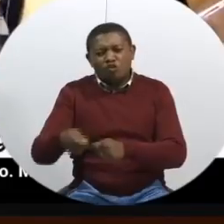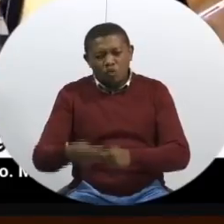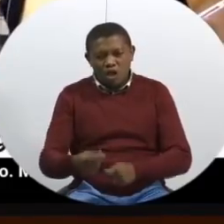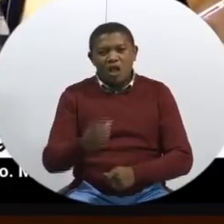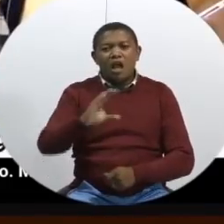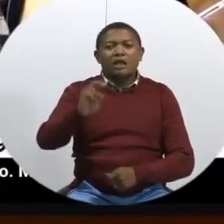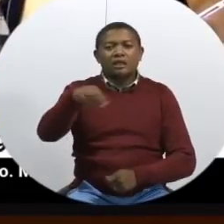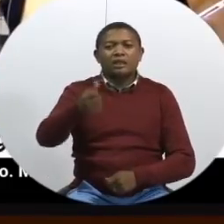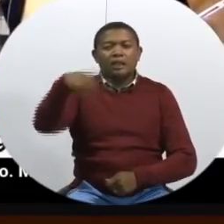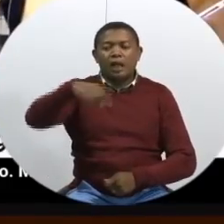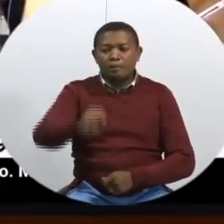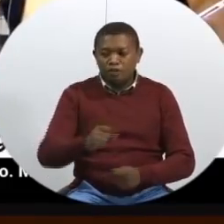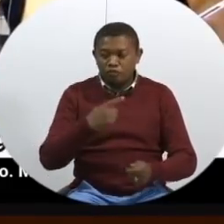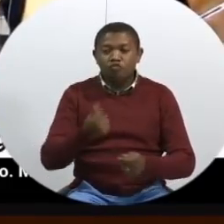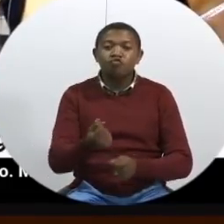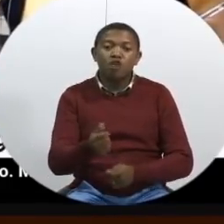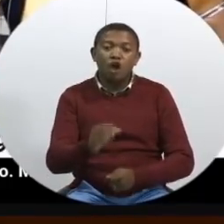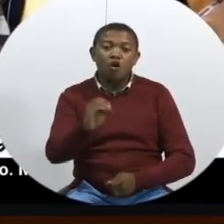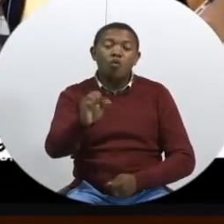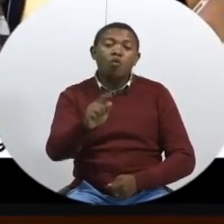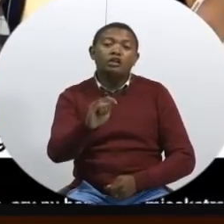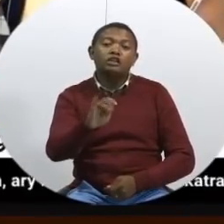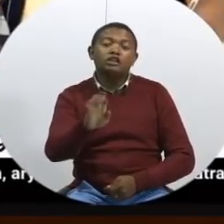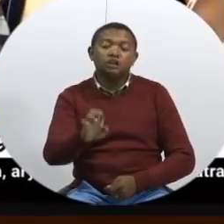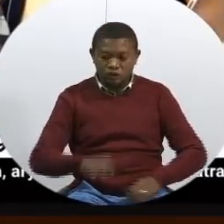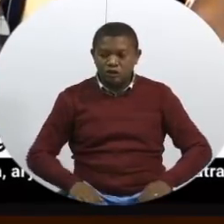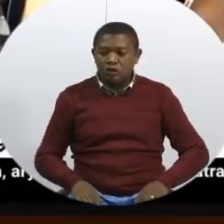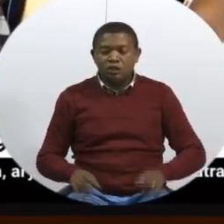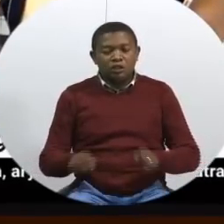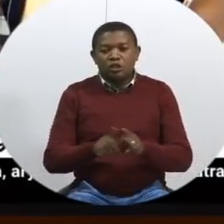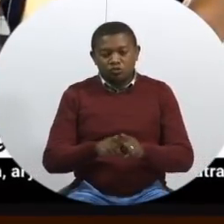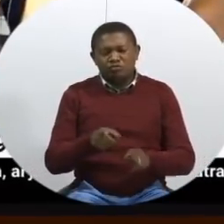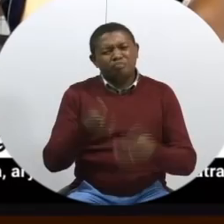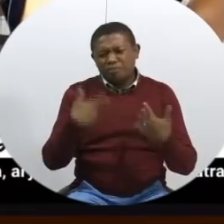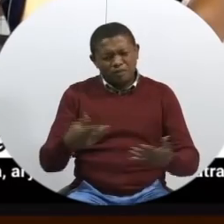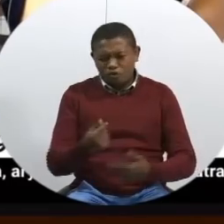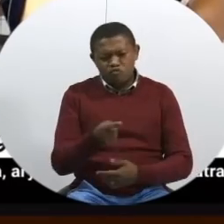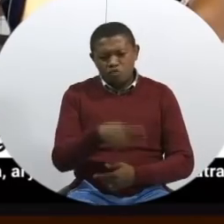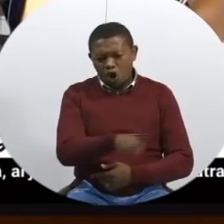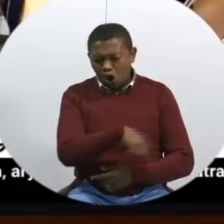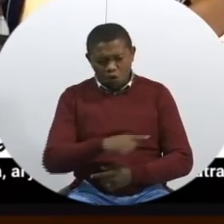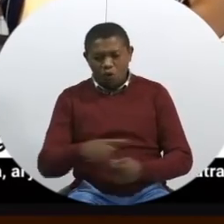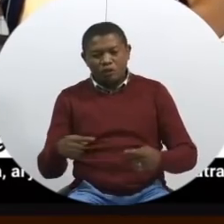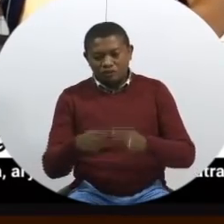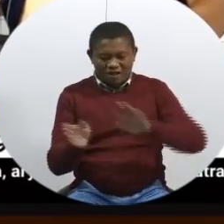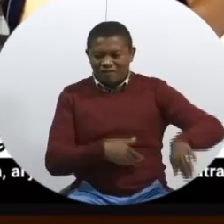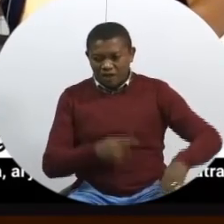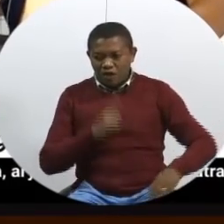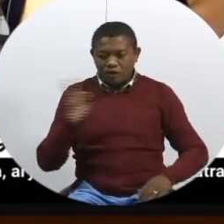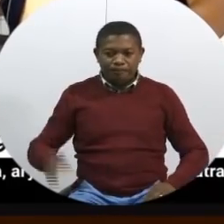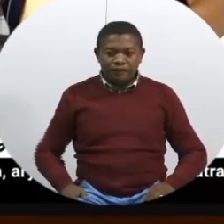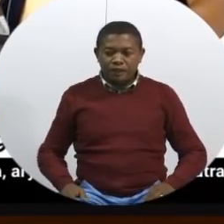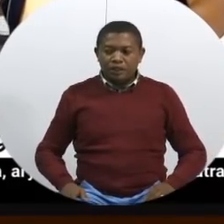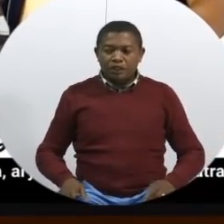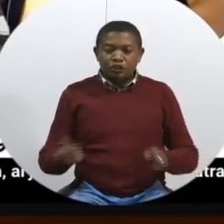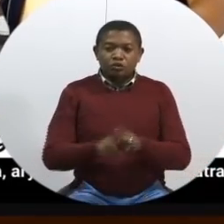tsy handoa ihany koa ny volan'ny hostie izay marihana fa maromaro ihany izy ireo an, dia ankoatran'izay an io zany